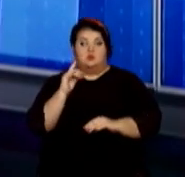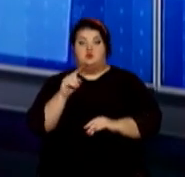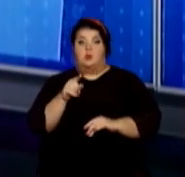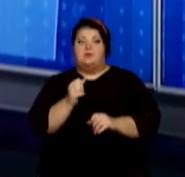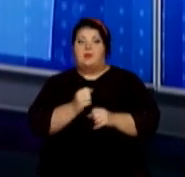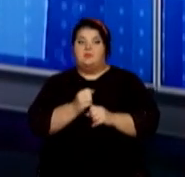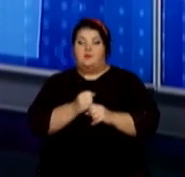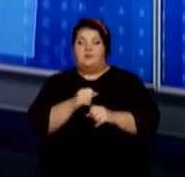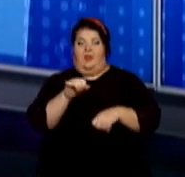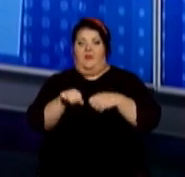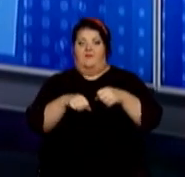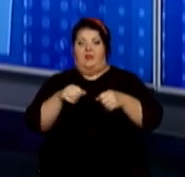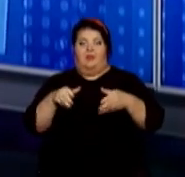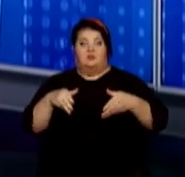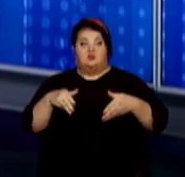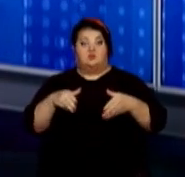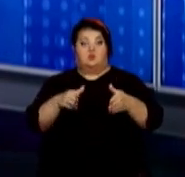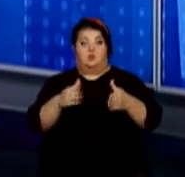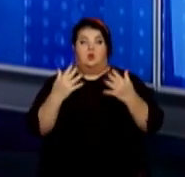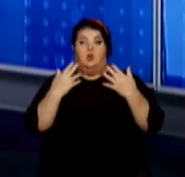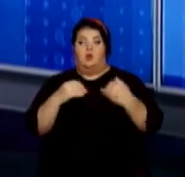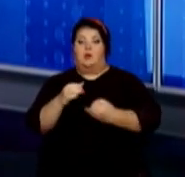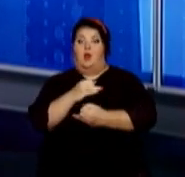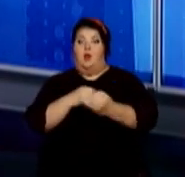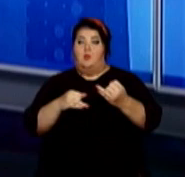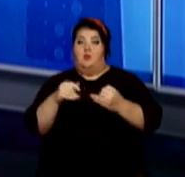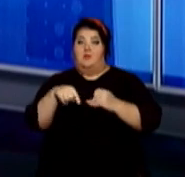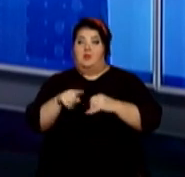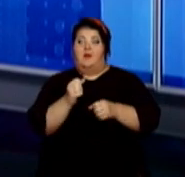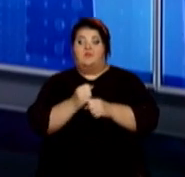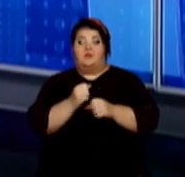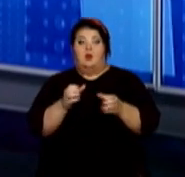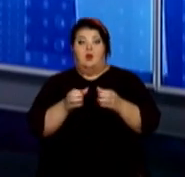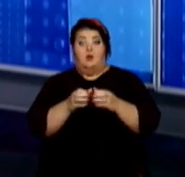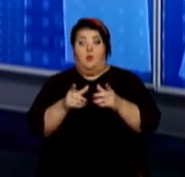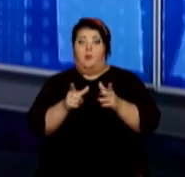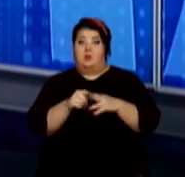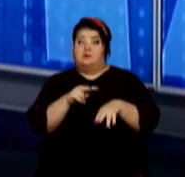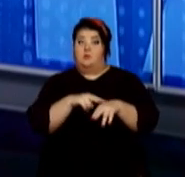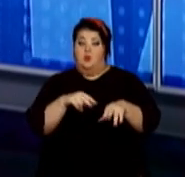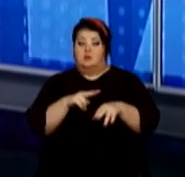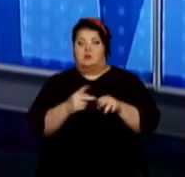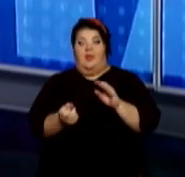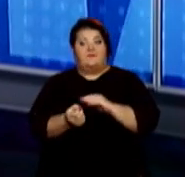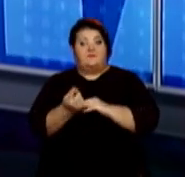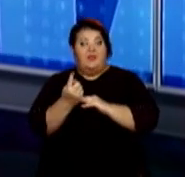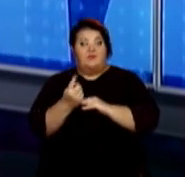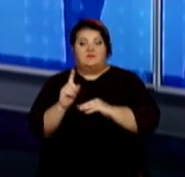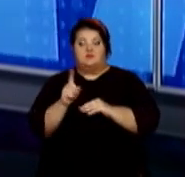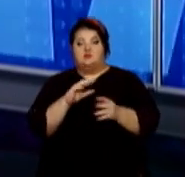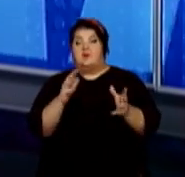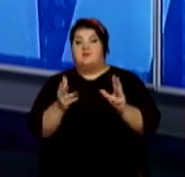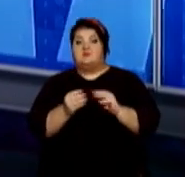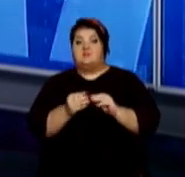зробити велосмугу. Але коли обговорювали в робочій групі, коли обговорювали з поліцією цю вулицю, то виявилось, що взагалі